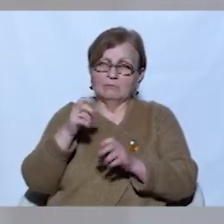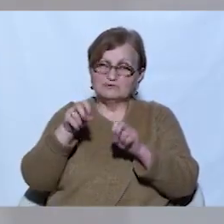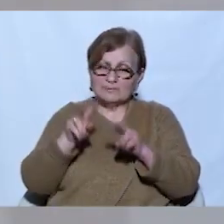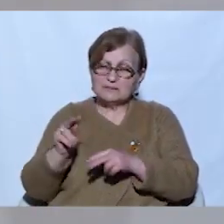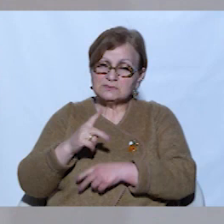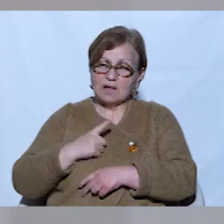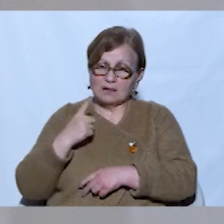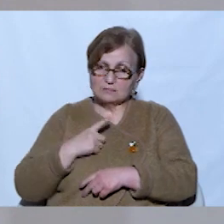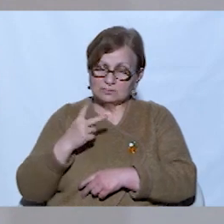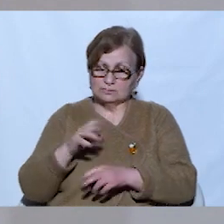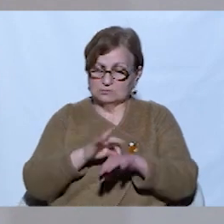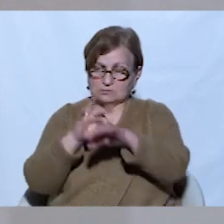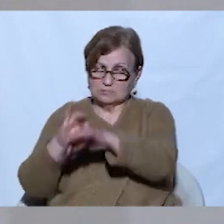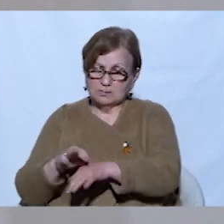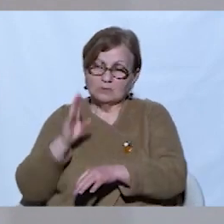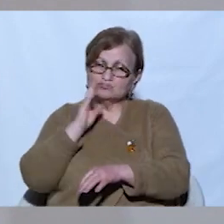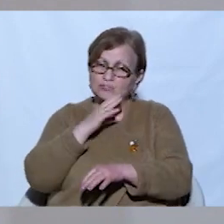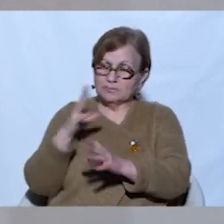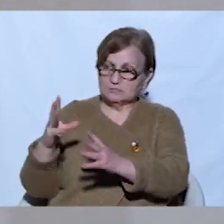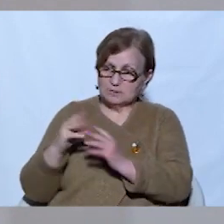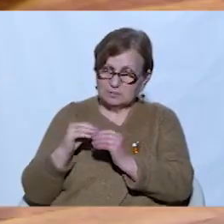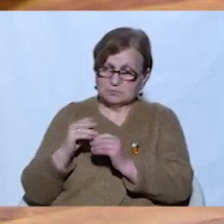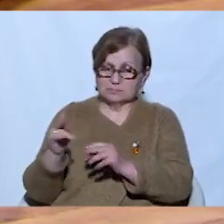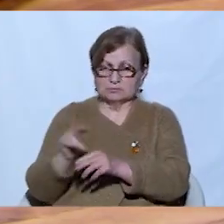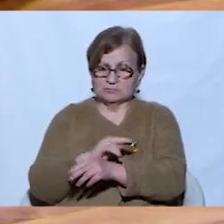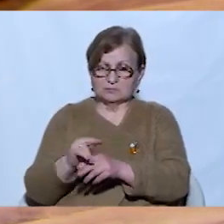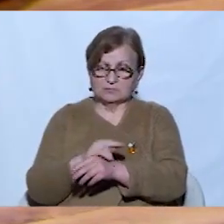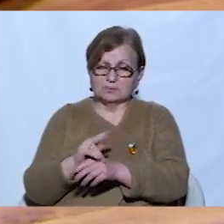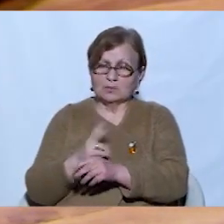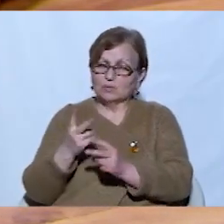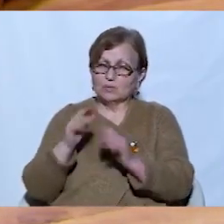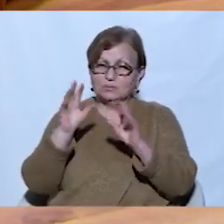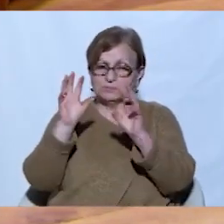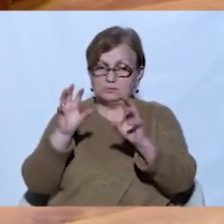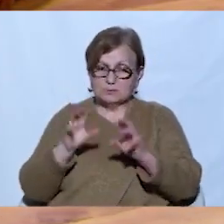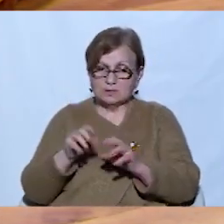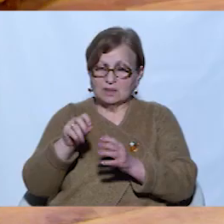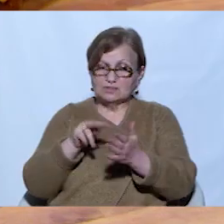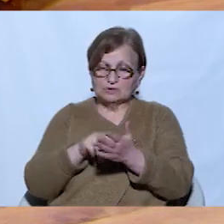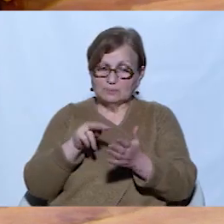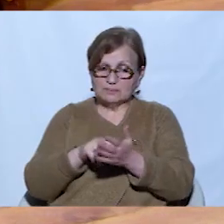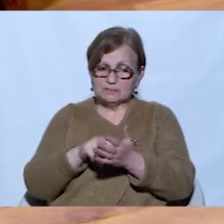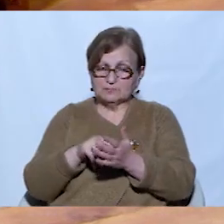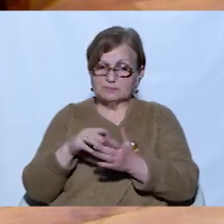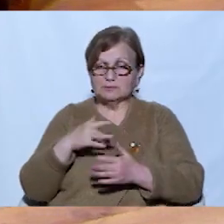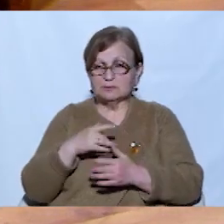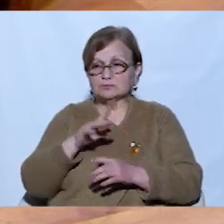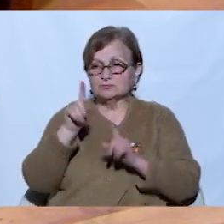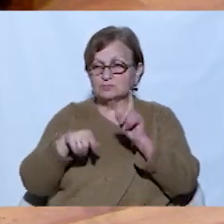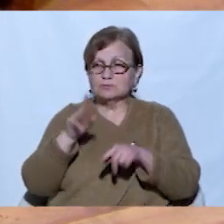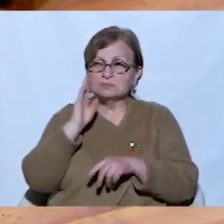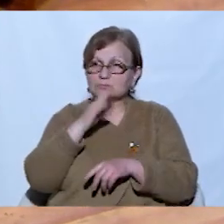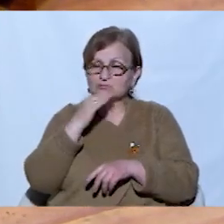მუშაობას, ქცევების შემცირება უფრო მაღალია. როგორც წესი, აი ეს შეფასებითი სისტემა როგორია, ხო? ზოგიერთი